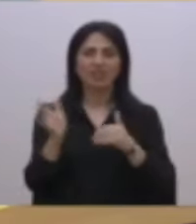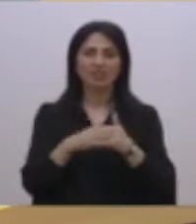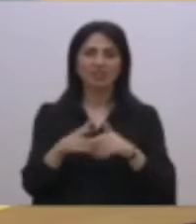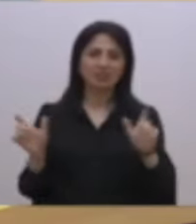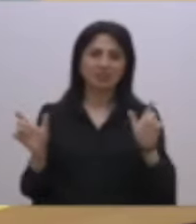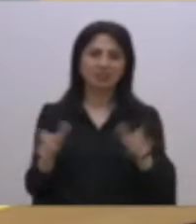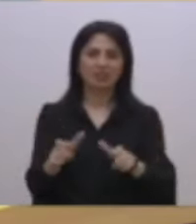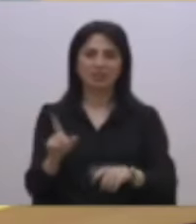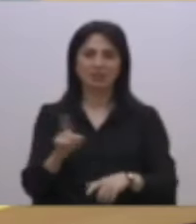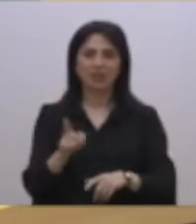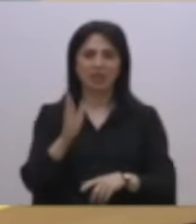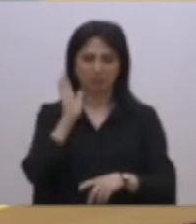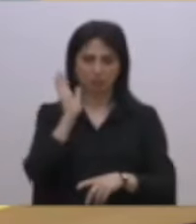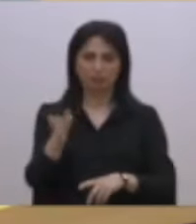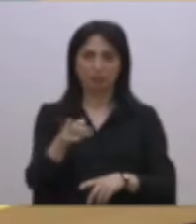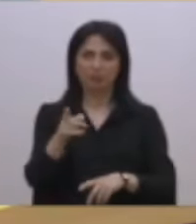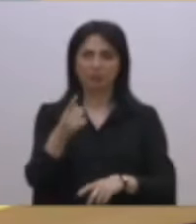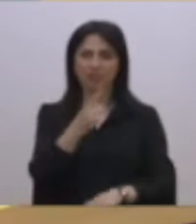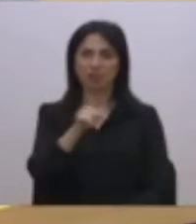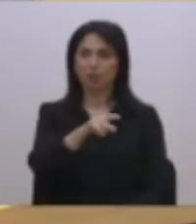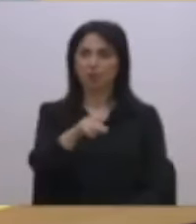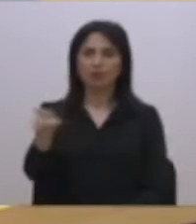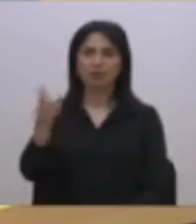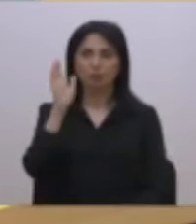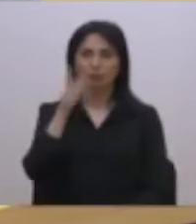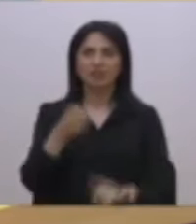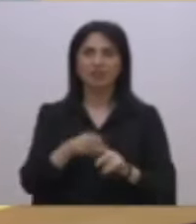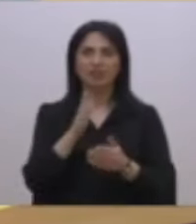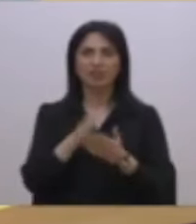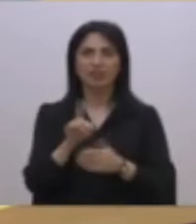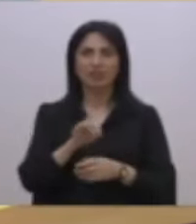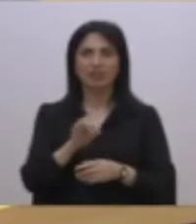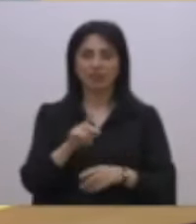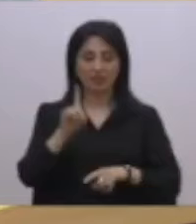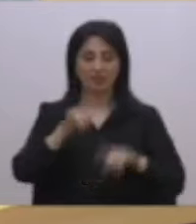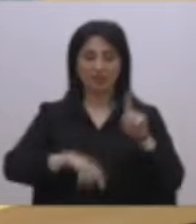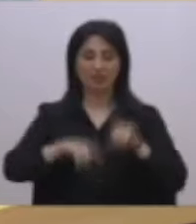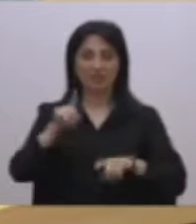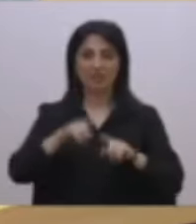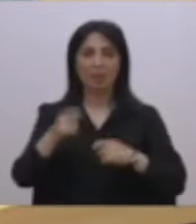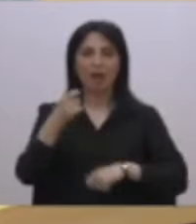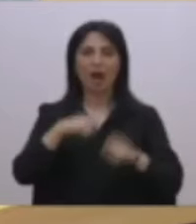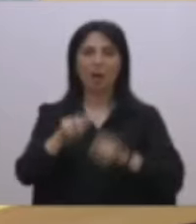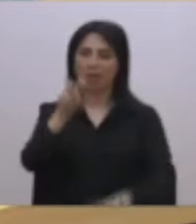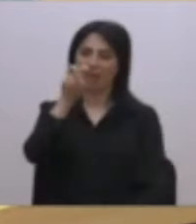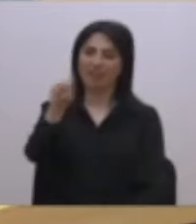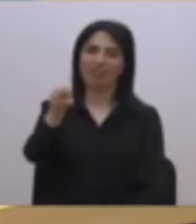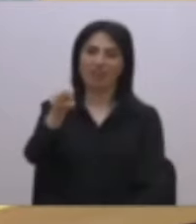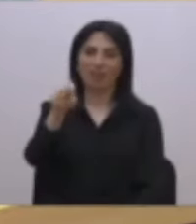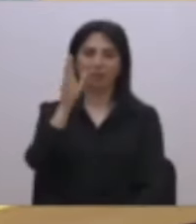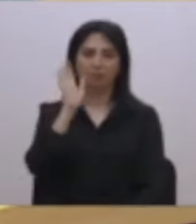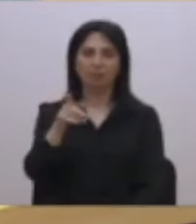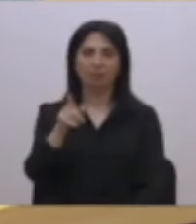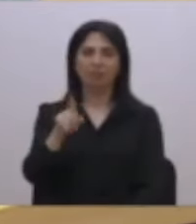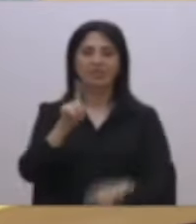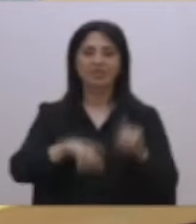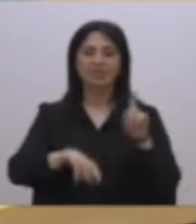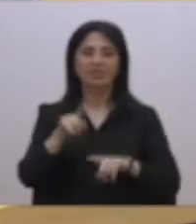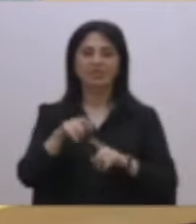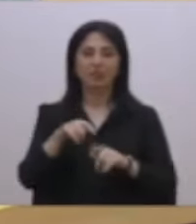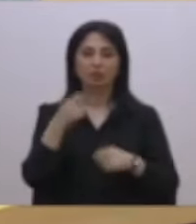სანქცია, რაც დაეკისრა თვითონ თქვენთაგანს, ეს არის ის, რომ სამშობლოს გამყიდველები დაგერქმევათ.